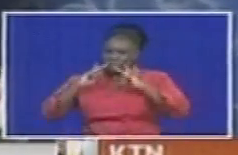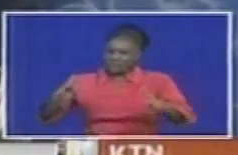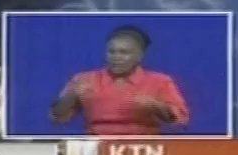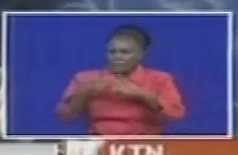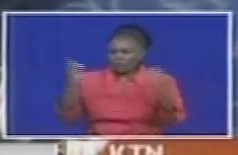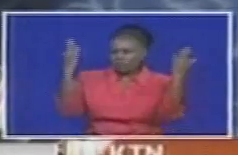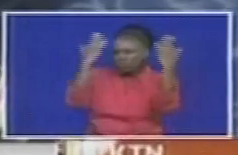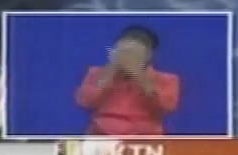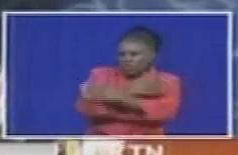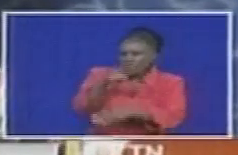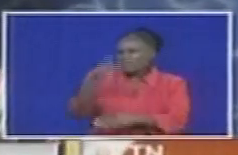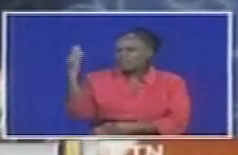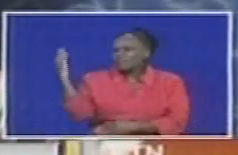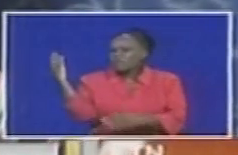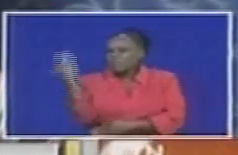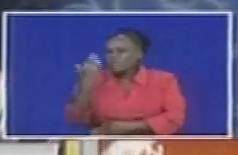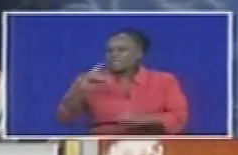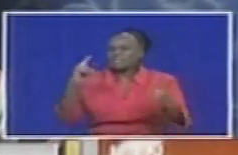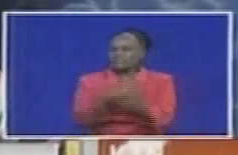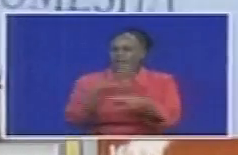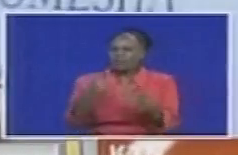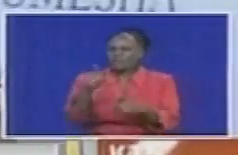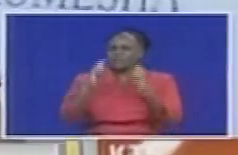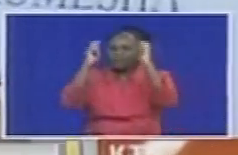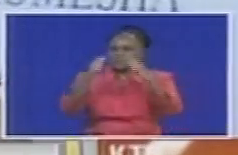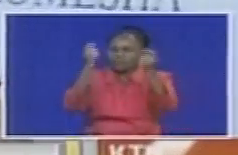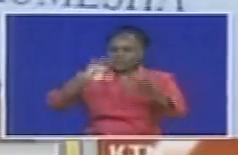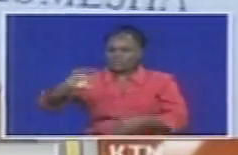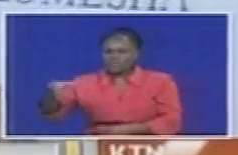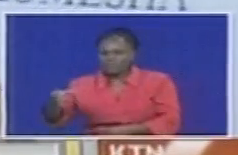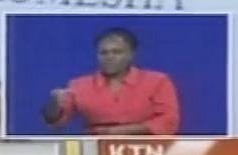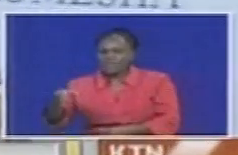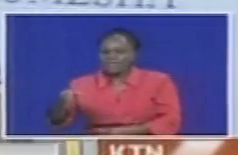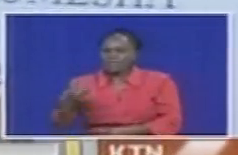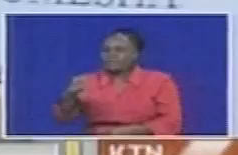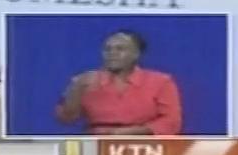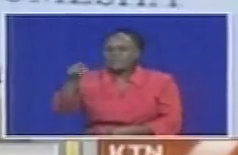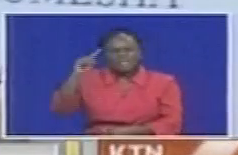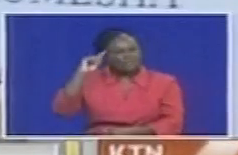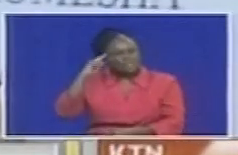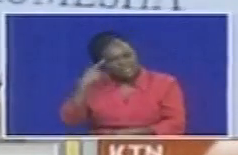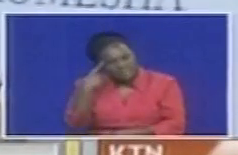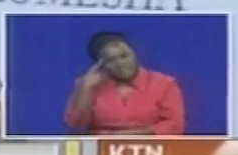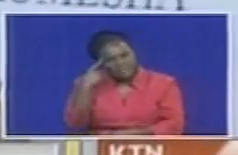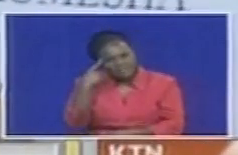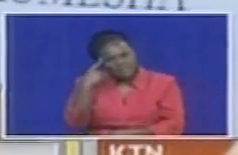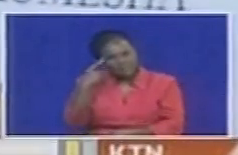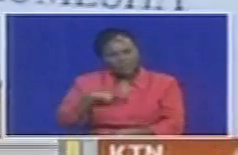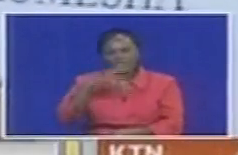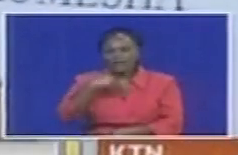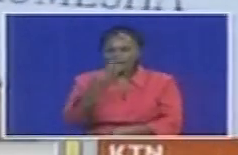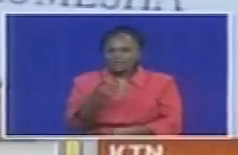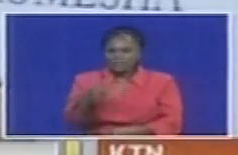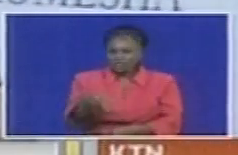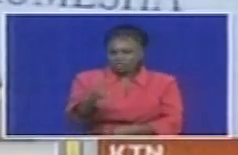vile wataattack watu, vile watademonstrate kwa town. Maybe our reaction to what he said, the shoot to